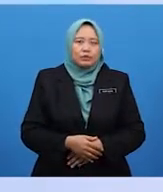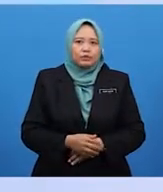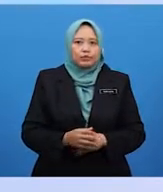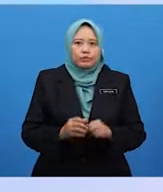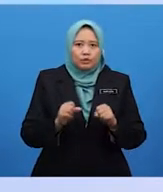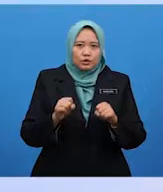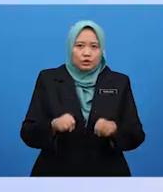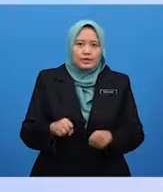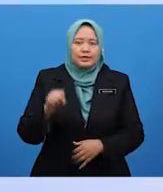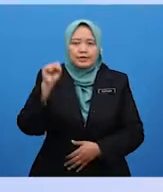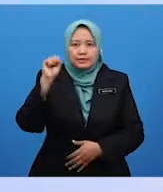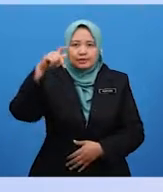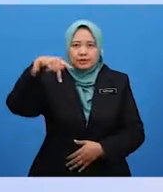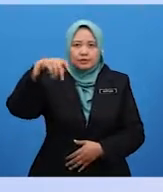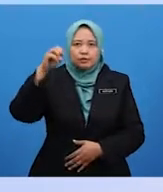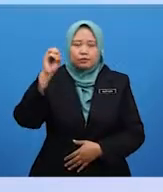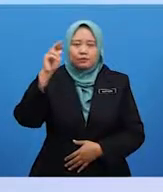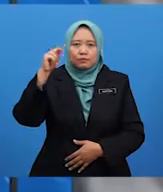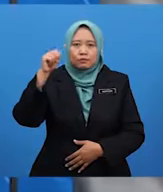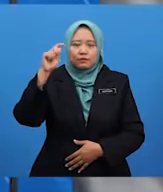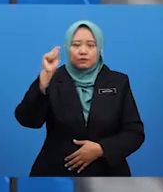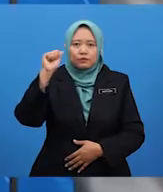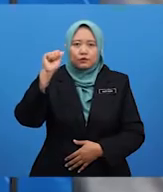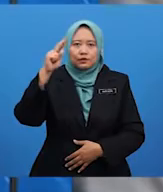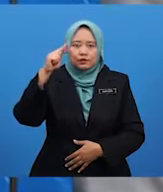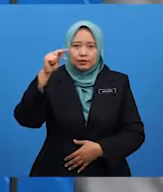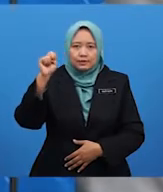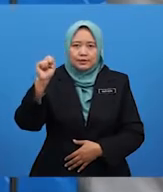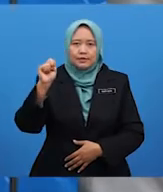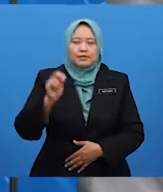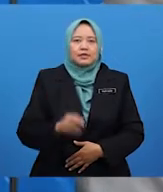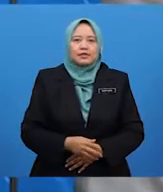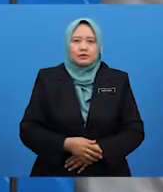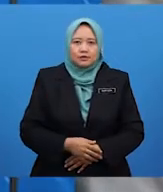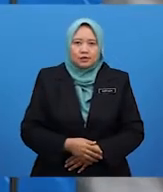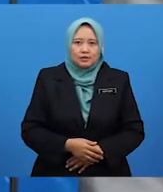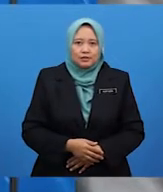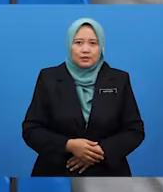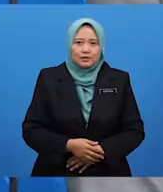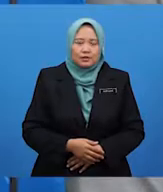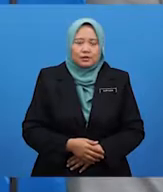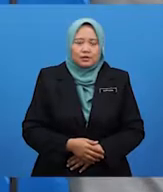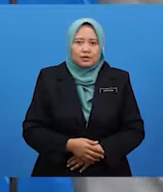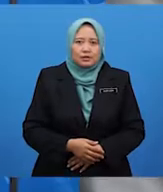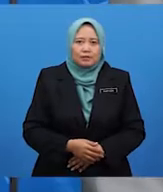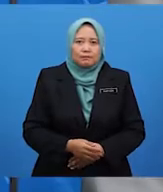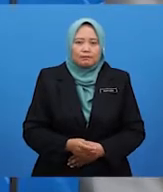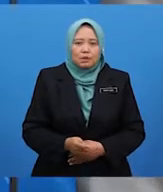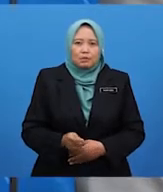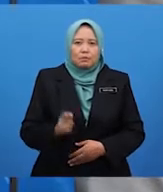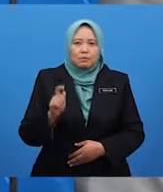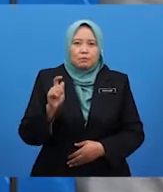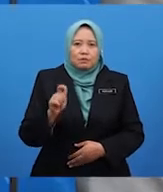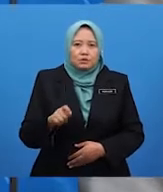yang profesional adalah melalui kritikan seni. Apresiasi juga disamakan dengan maksud penghayatan